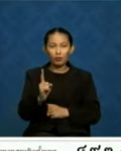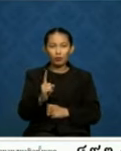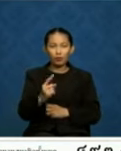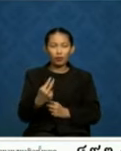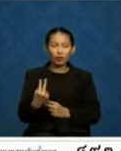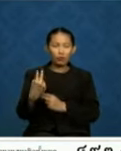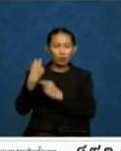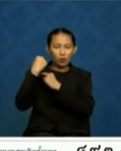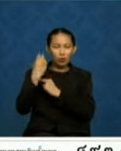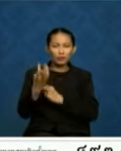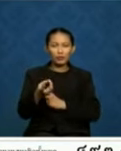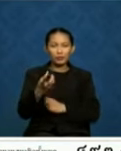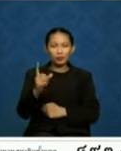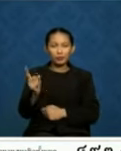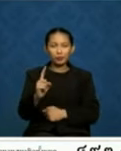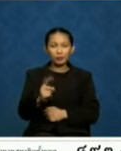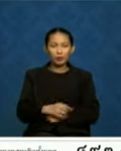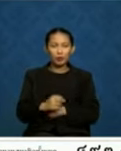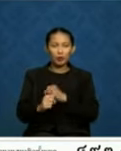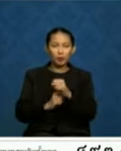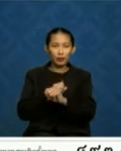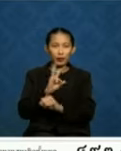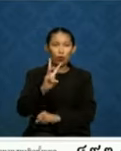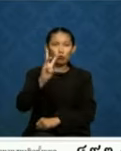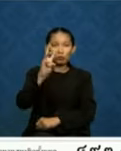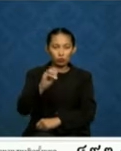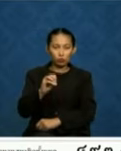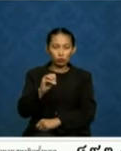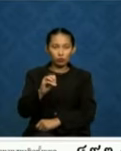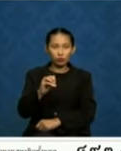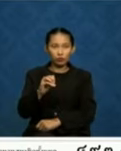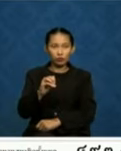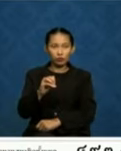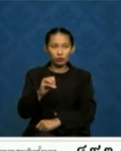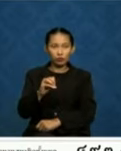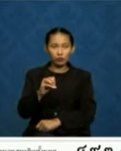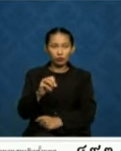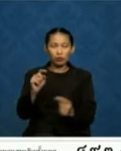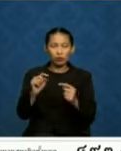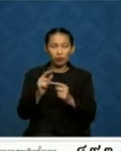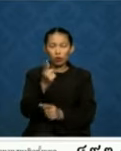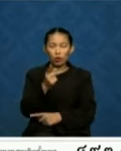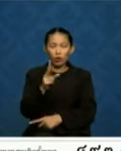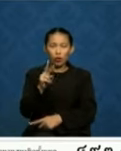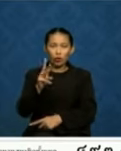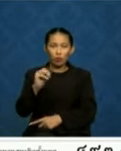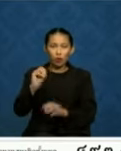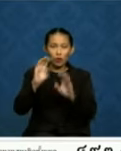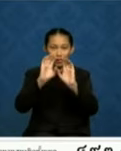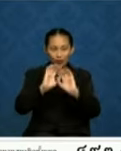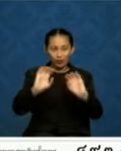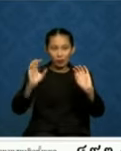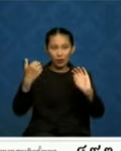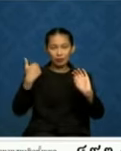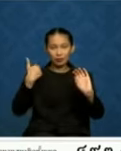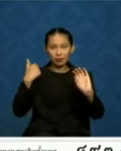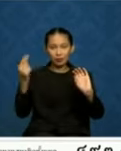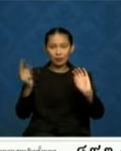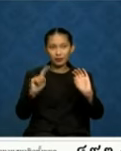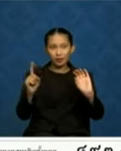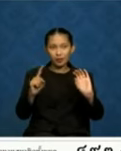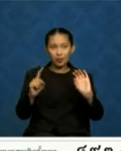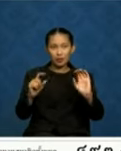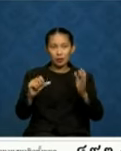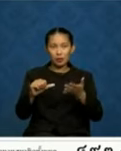สั้นๆไม่ยาวครับในปี60ทางครม.นะครับทางรัฐบาลได้มีการปรับ